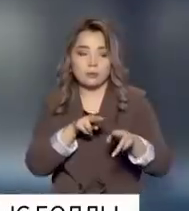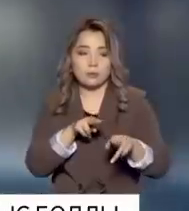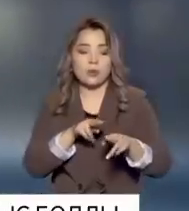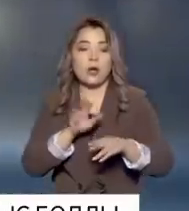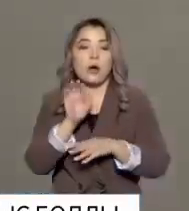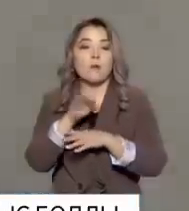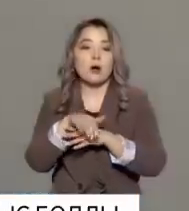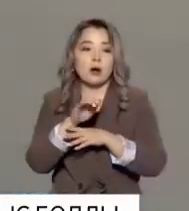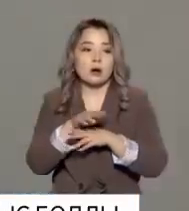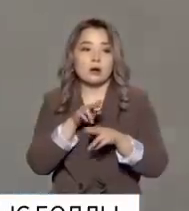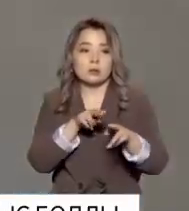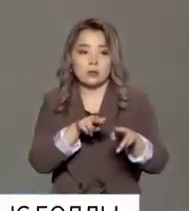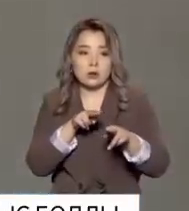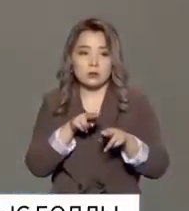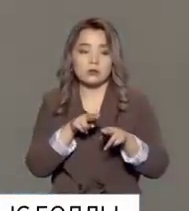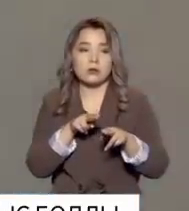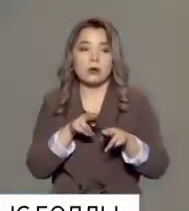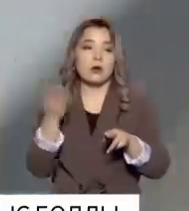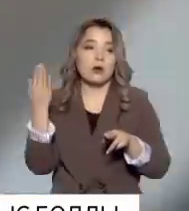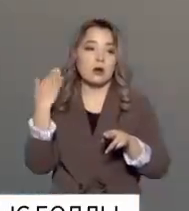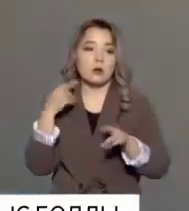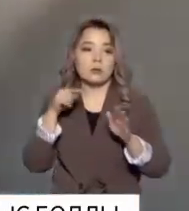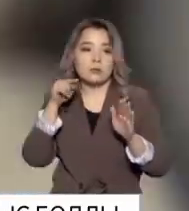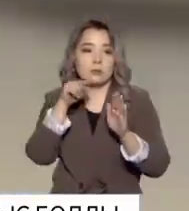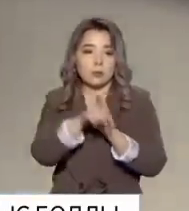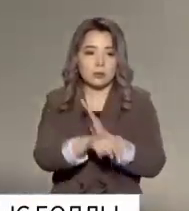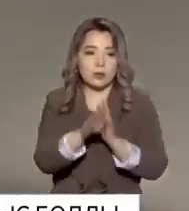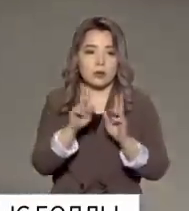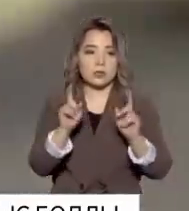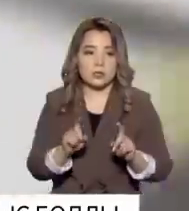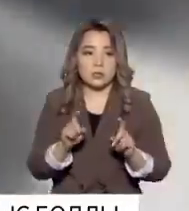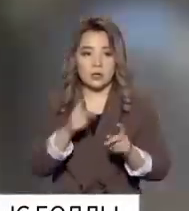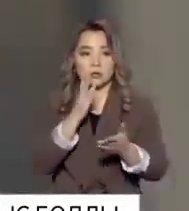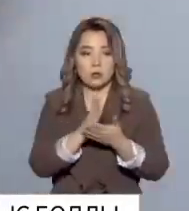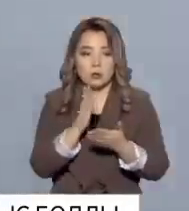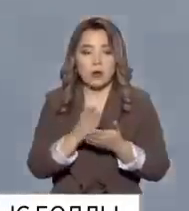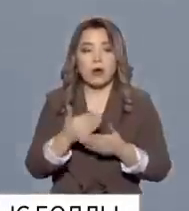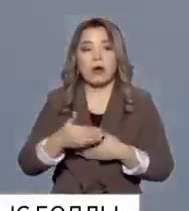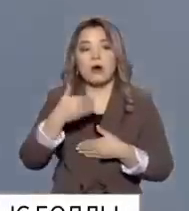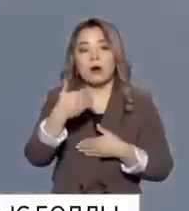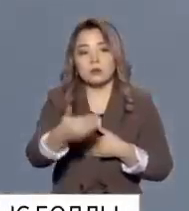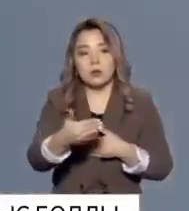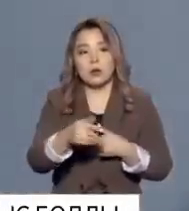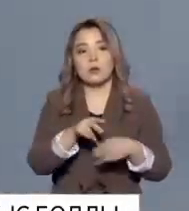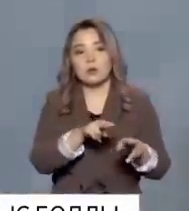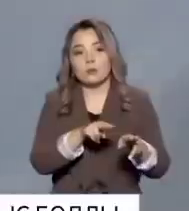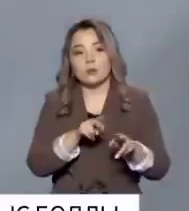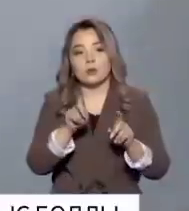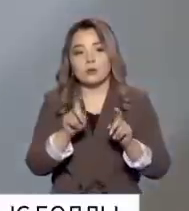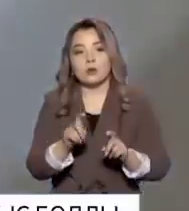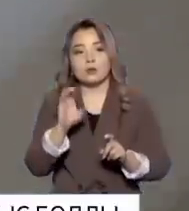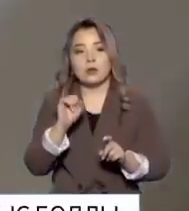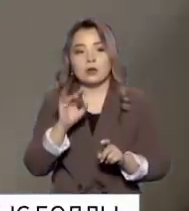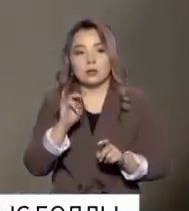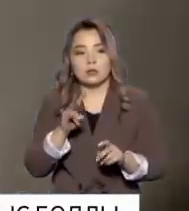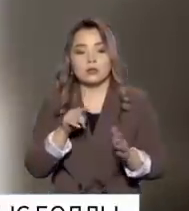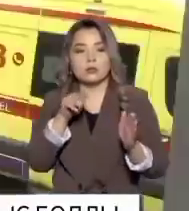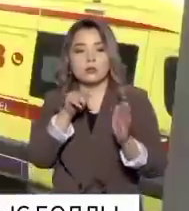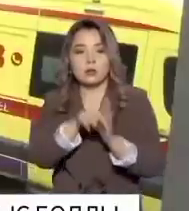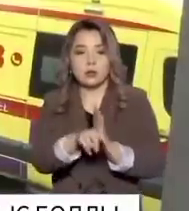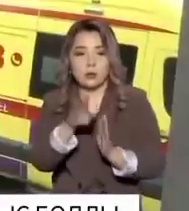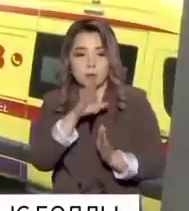артқы багажниктен өткен, артқы орындықтан өткен сиденьеден, алдыңғы орындықта отырған Сәкенге тиген